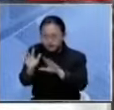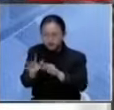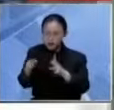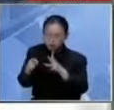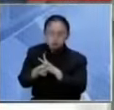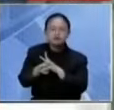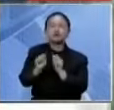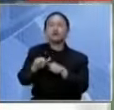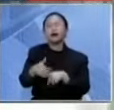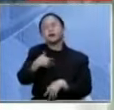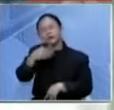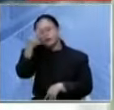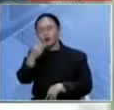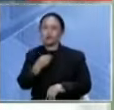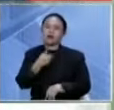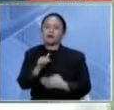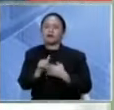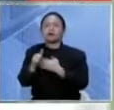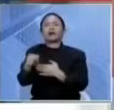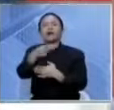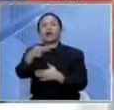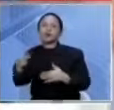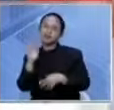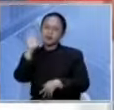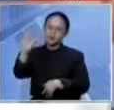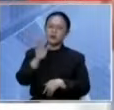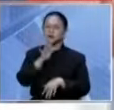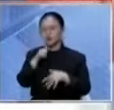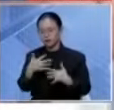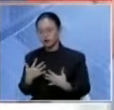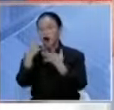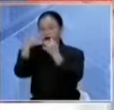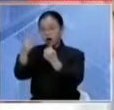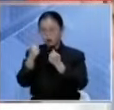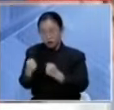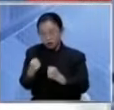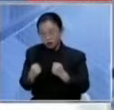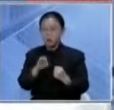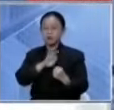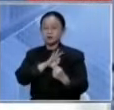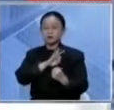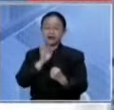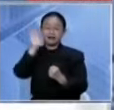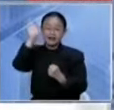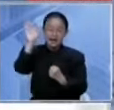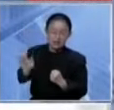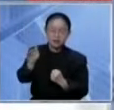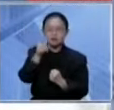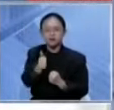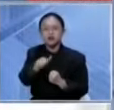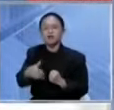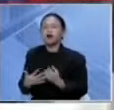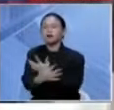amanah dan bisa memajukan daerah khususnya Indonesia. Tentunya warga berharap bahwa presiden yang terpilih nanti bisa